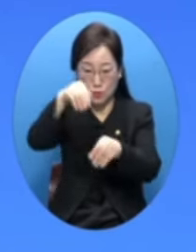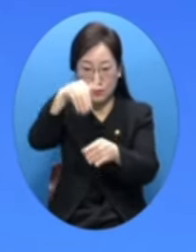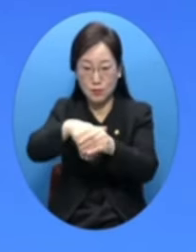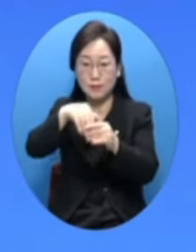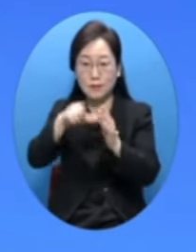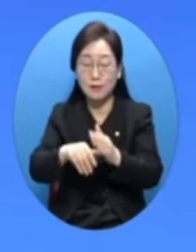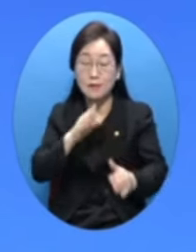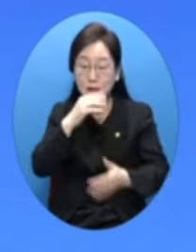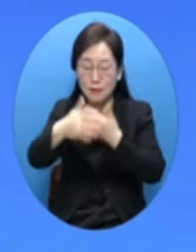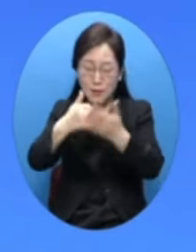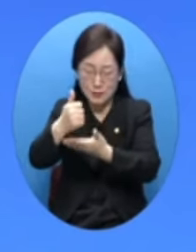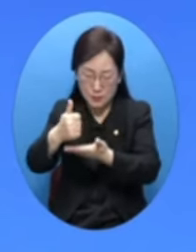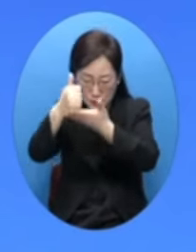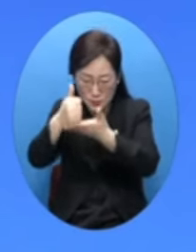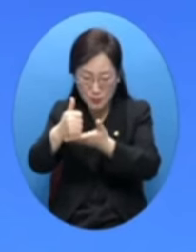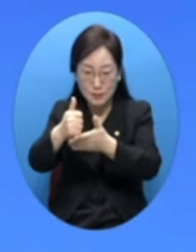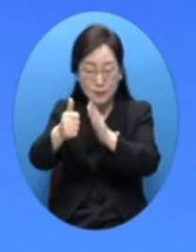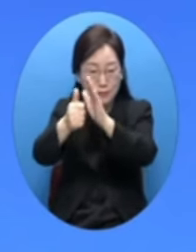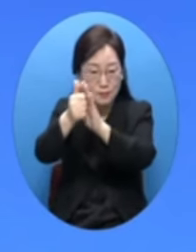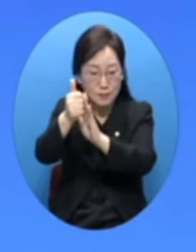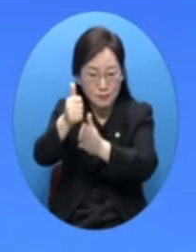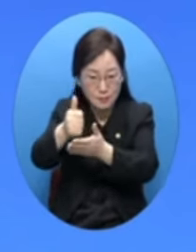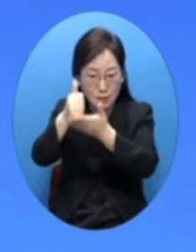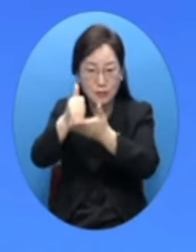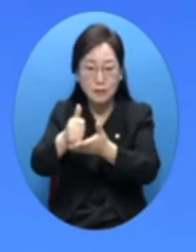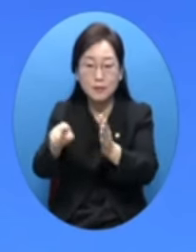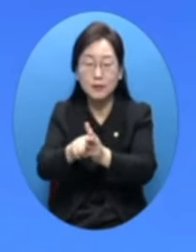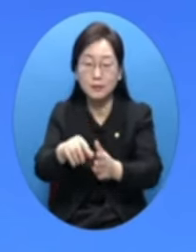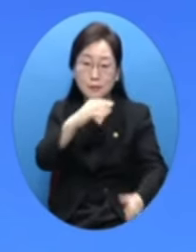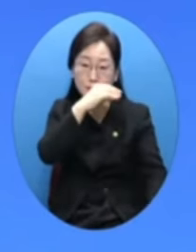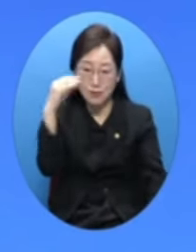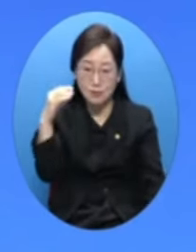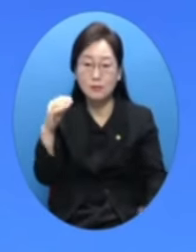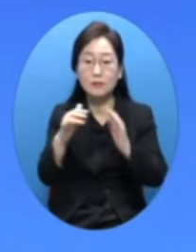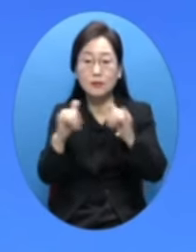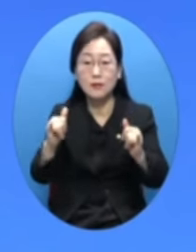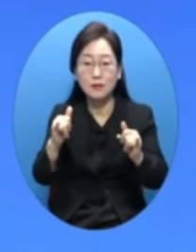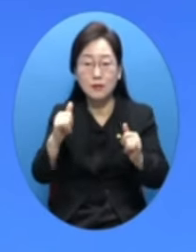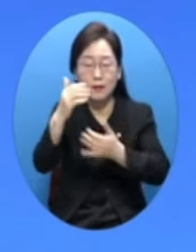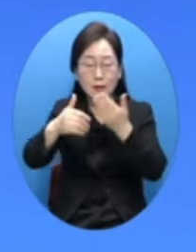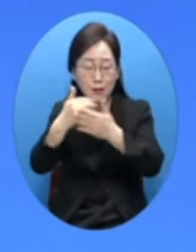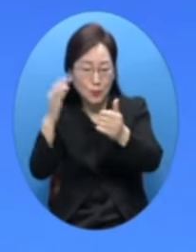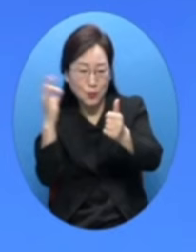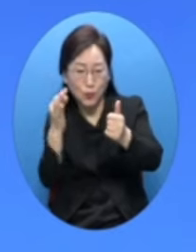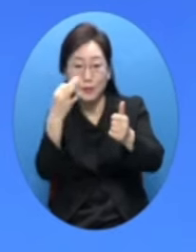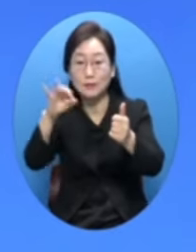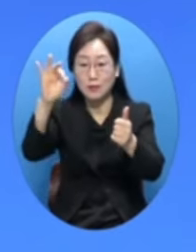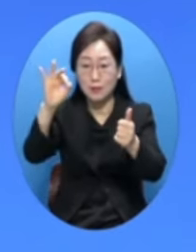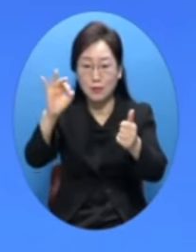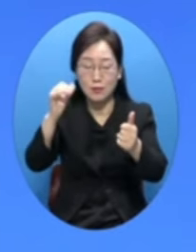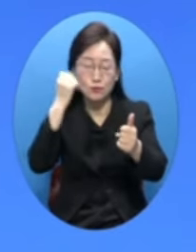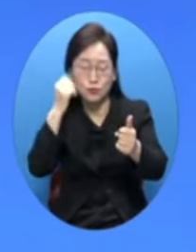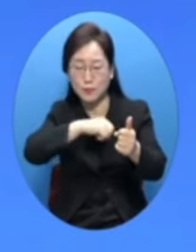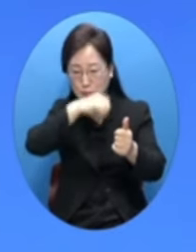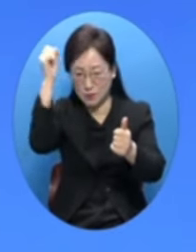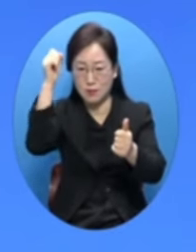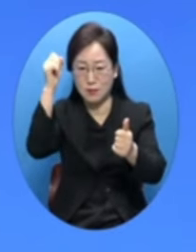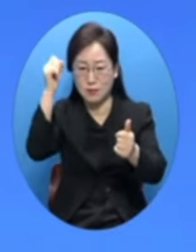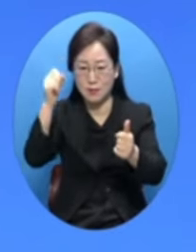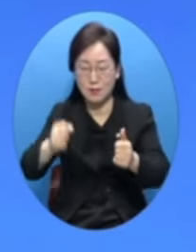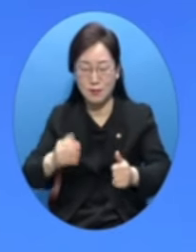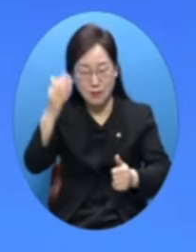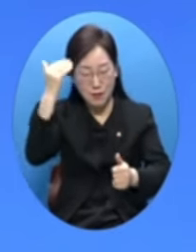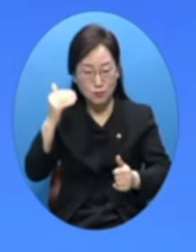정말로 하나님을 경외하는 믿음이 바로 된 하나님 앞에 인정받는 사람들이 다 세워져서 이 나라